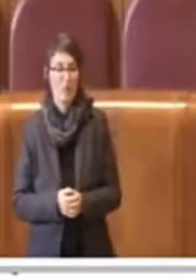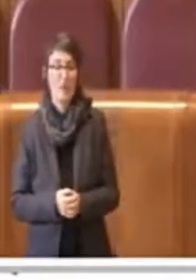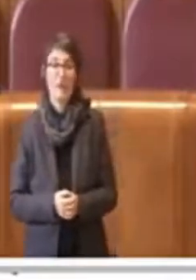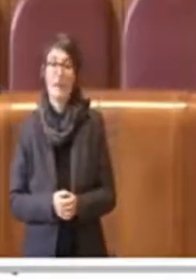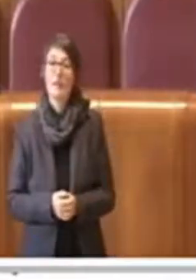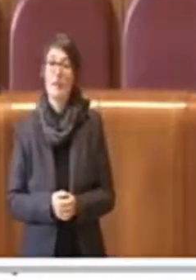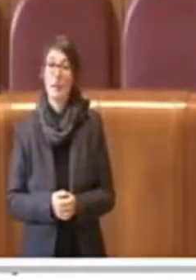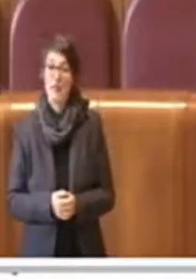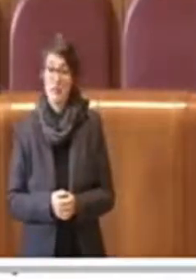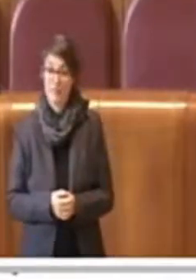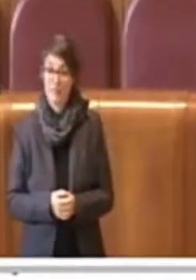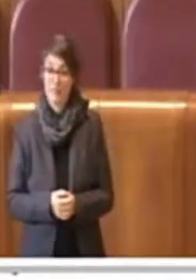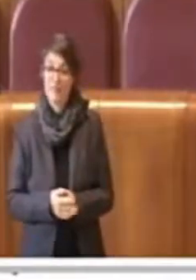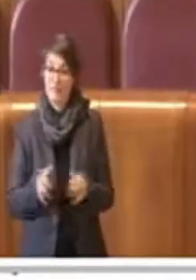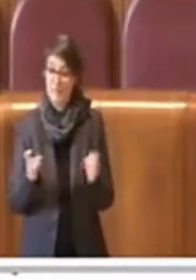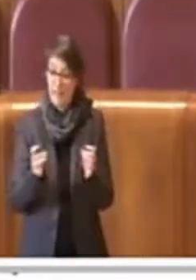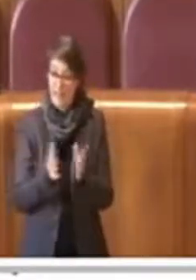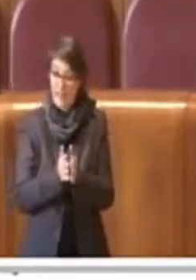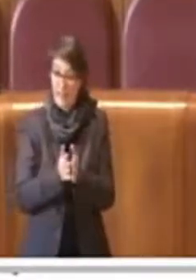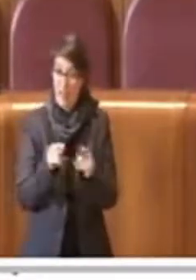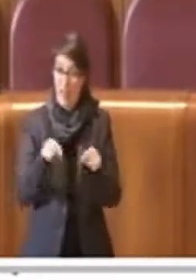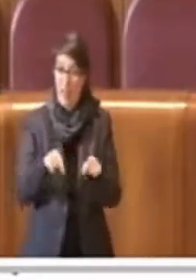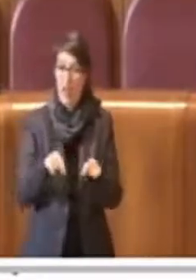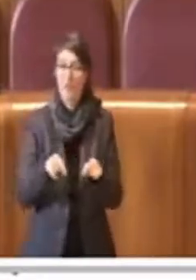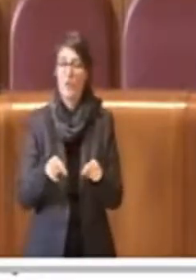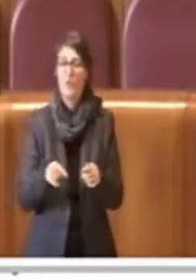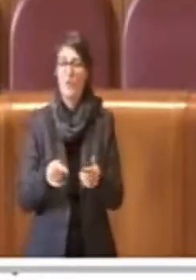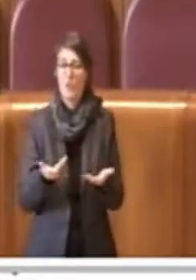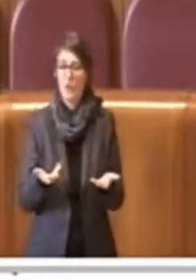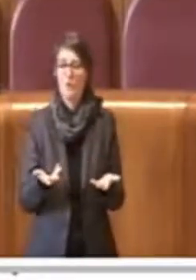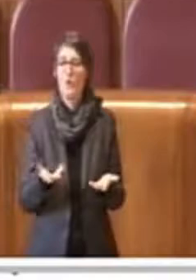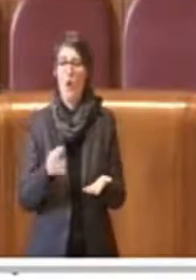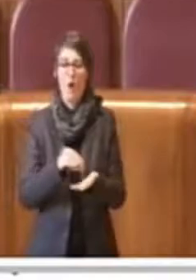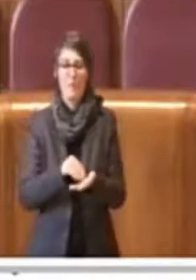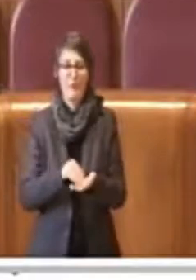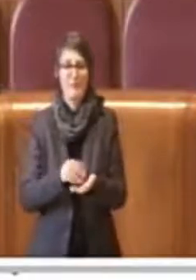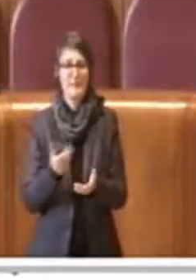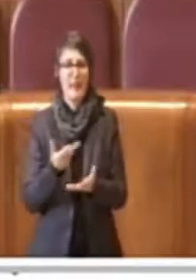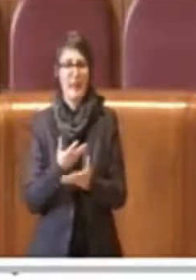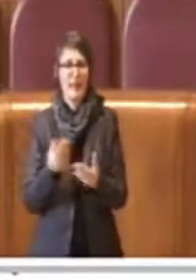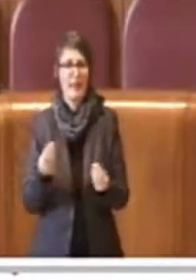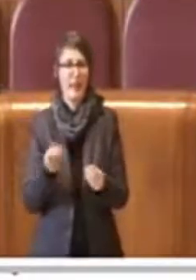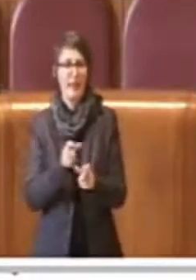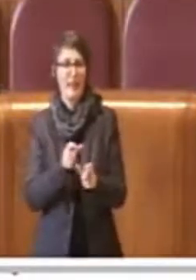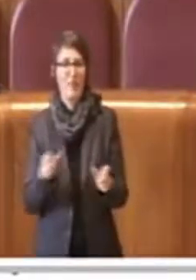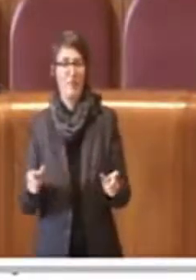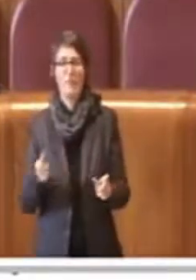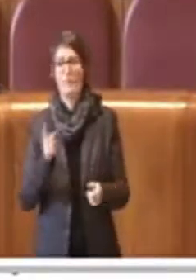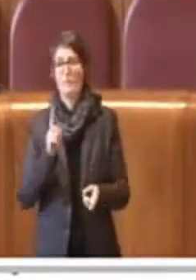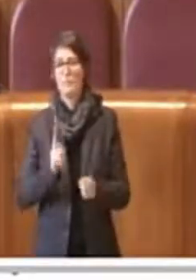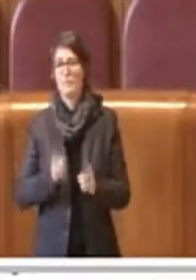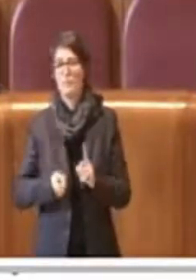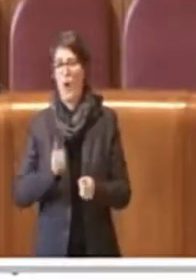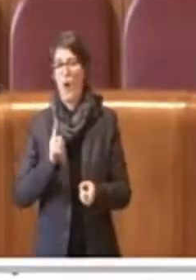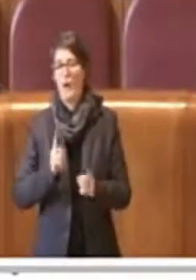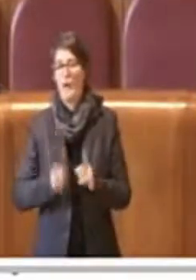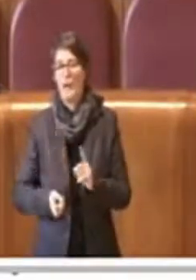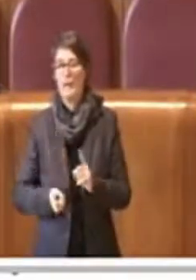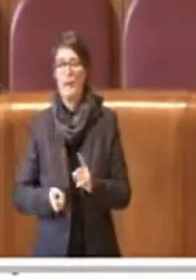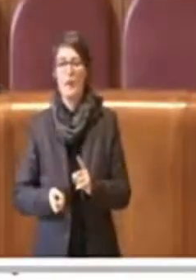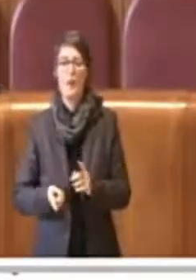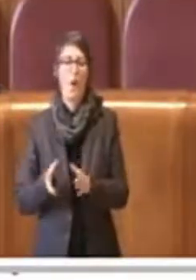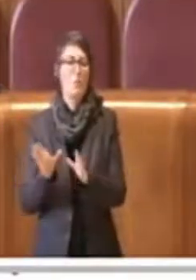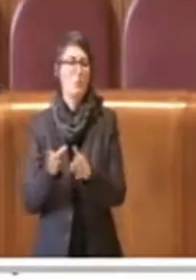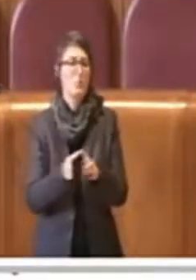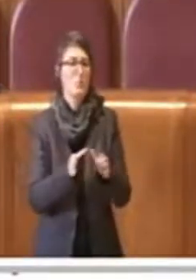evento di personalità del mondo politico, senza distinzioni di segno politico,